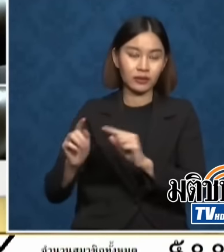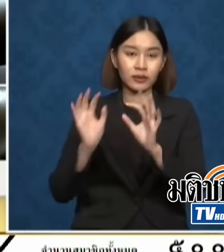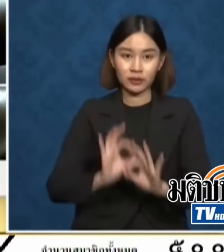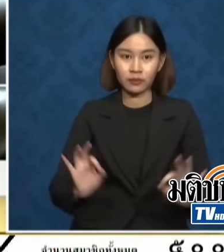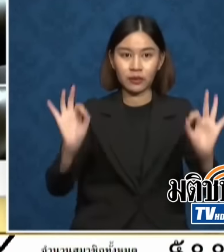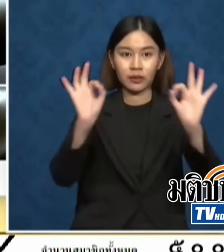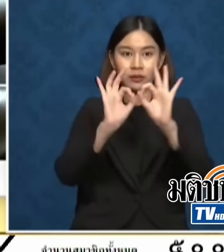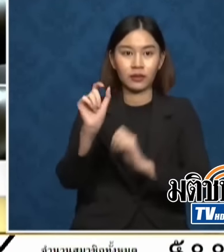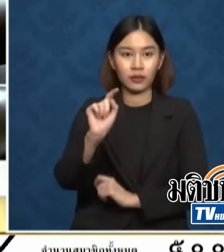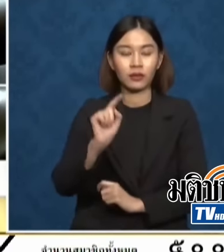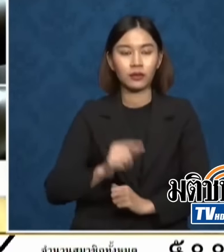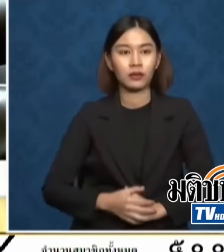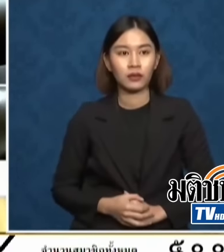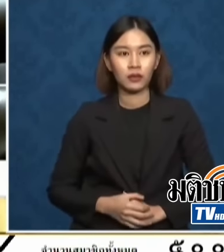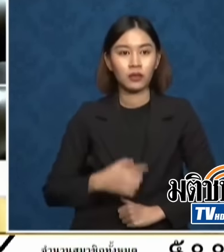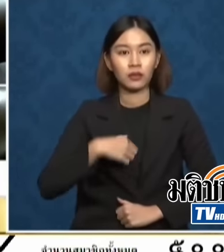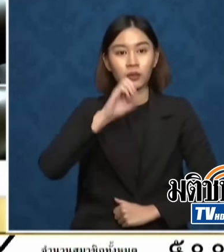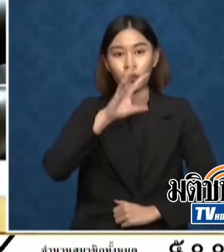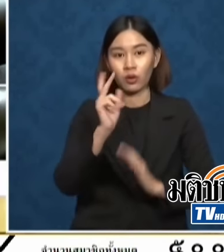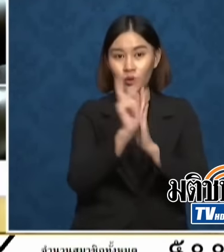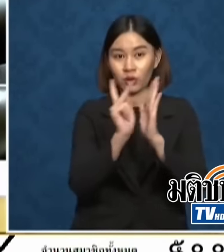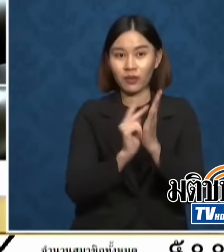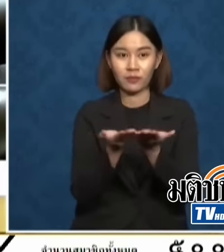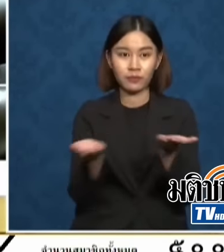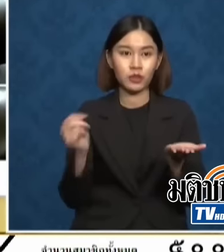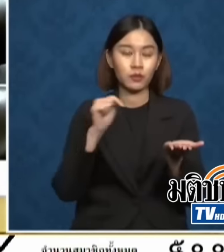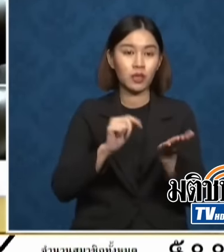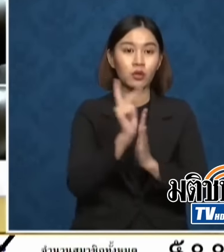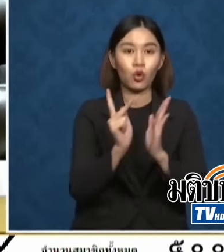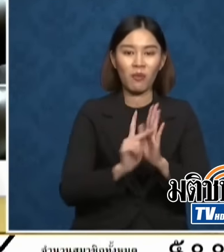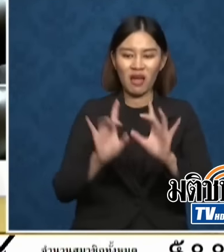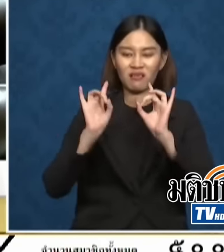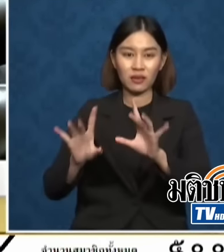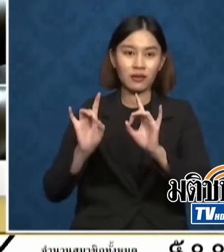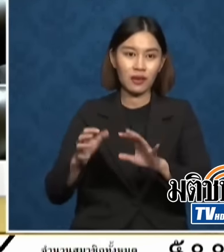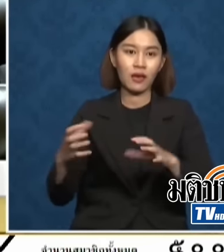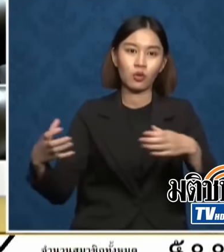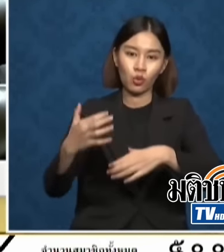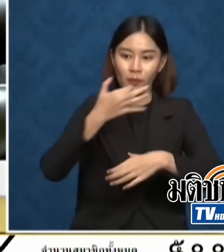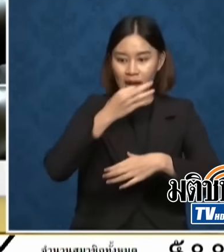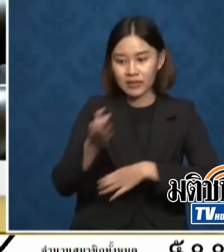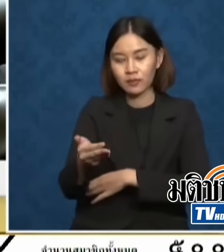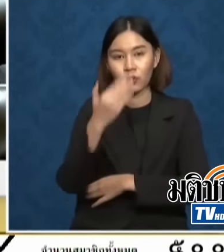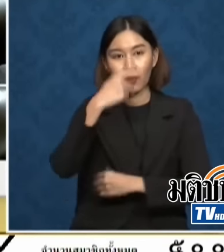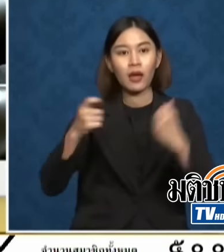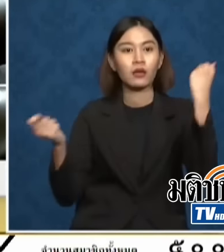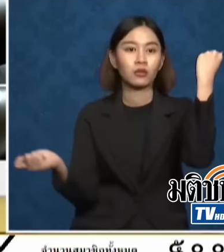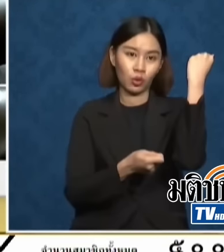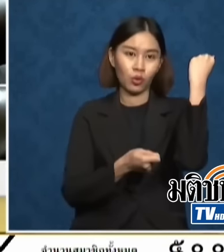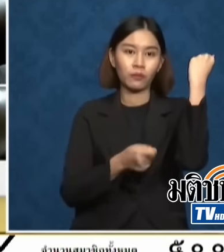ที่สุดที่บอกว่ากฎหมายฉบับนี้เป็นกฎหมายที่รังแกพี่น้องชาวประมงก็คือเรื่องของบทลงโท